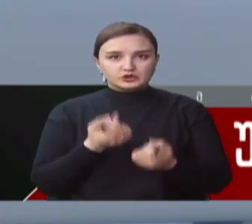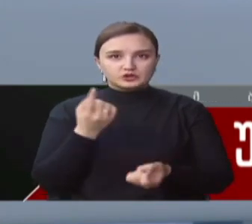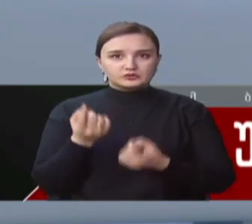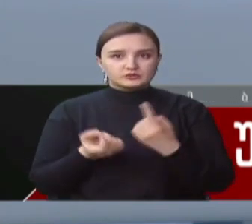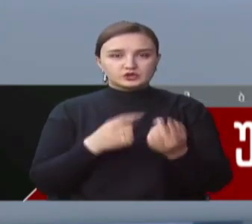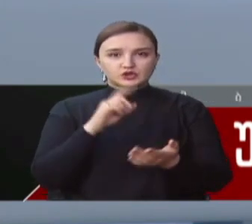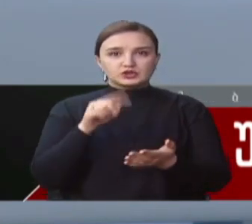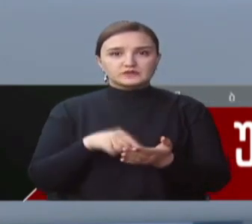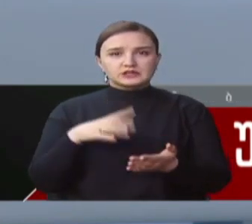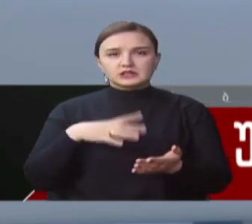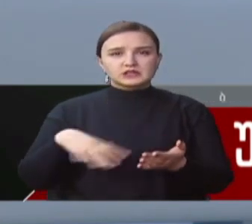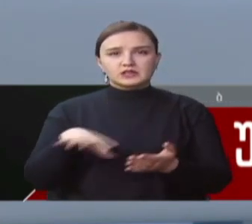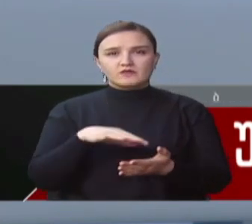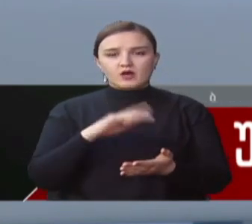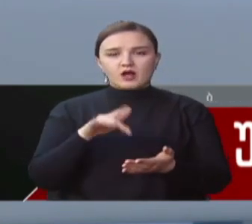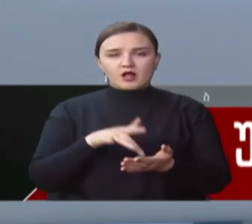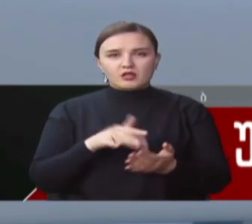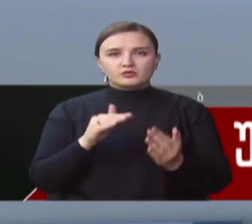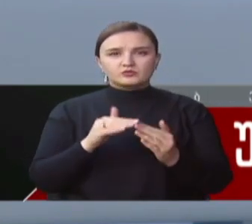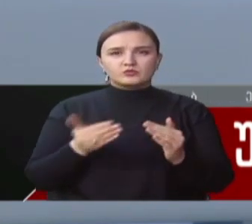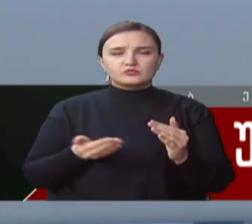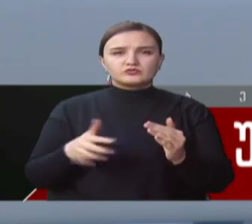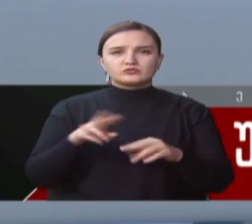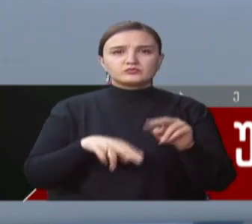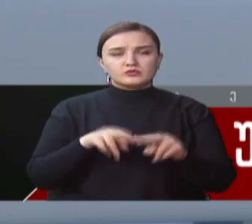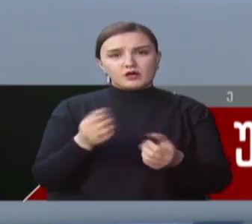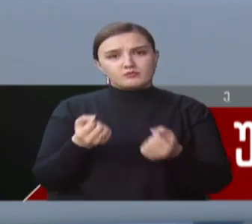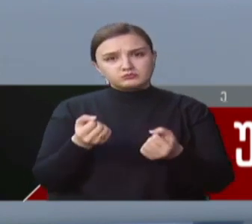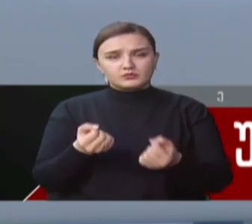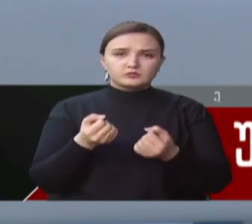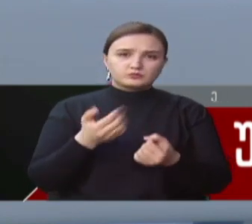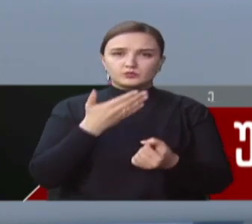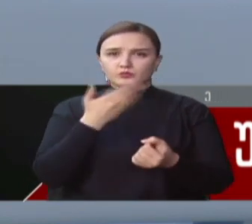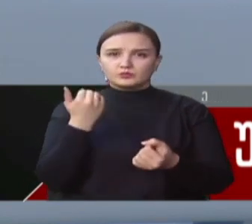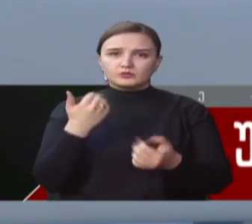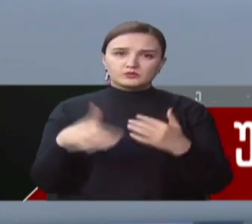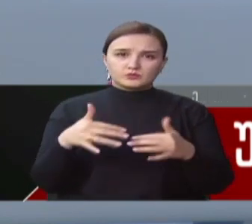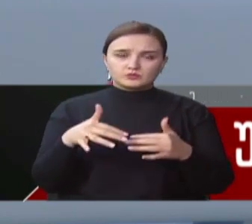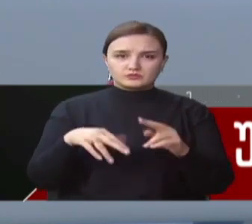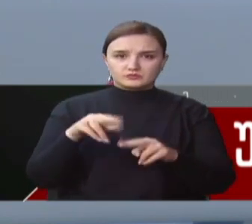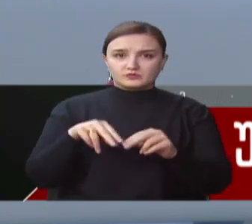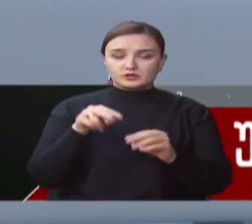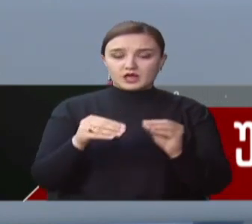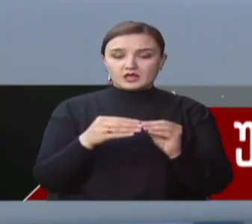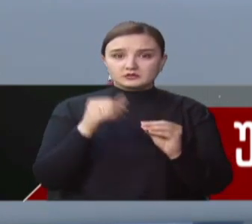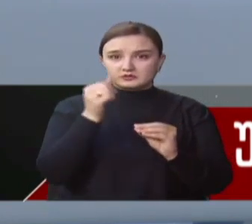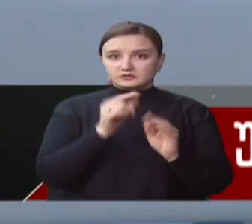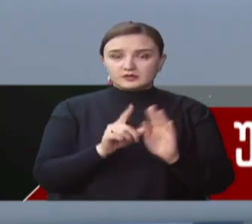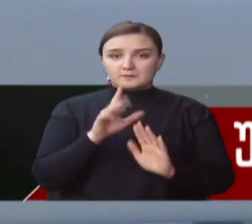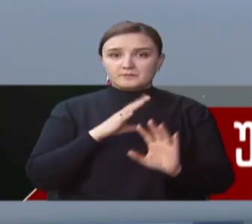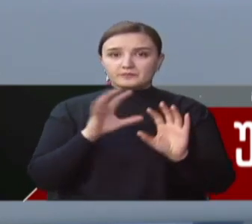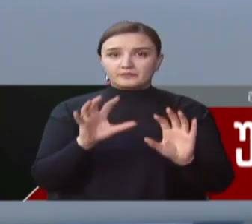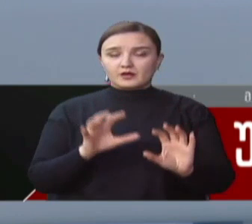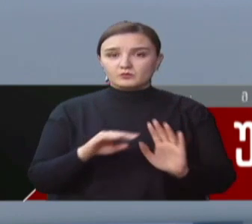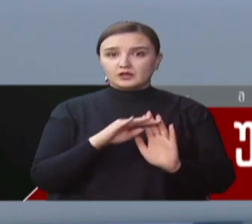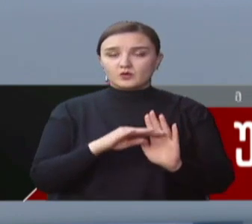ادم غراديا ساكارتولو سخواد سخوا كالاكسا تو دا ساخلبا شاشن بولي كوربوسا بيدا ساخلبا ورياتاس آتي تصليدا ناموكمد بولي ساكانوم دبلو ريغولات